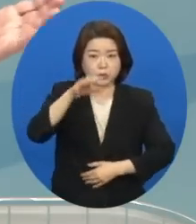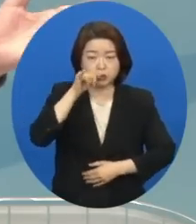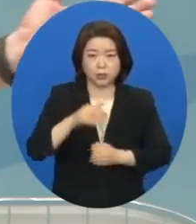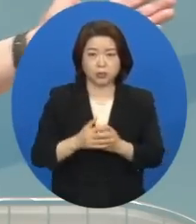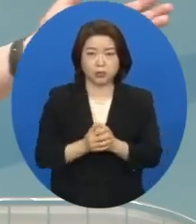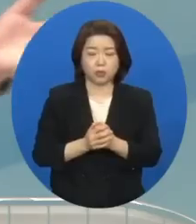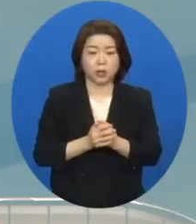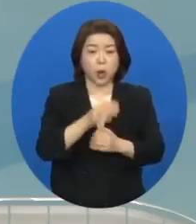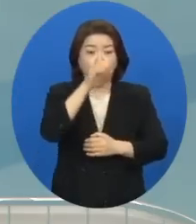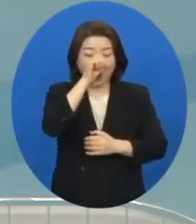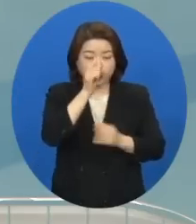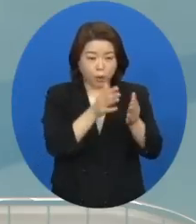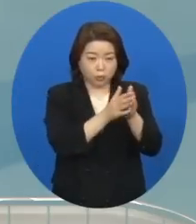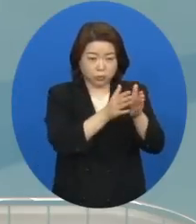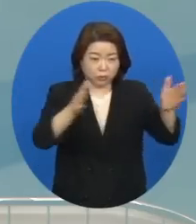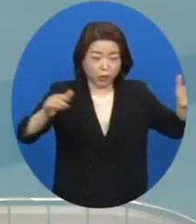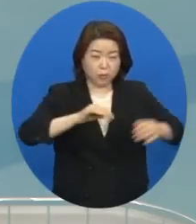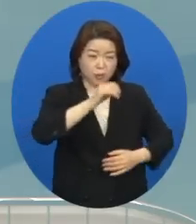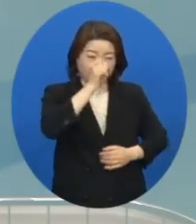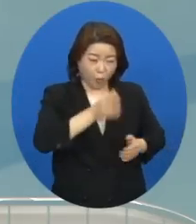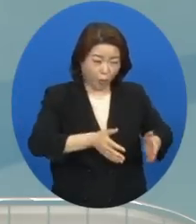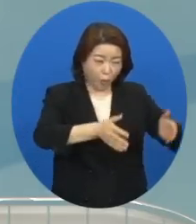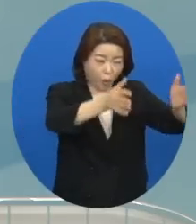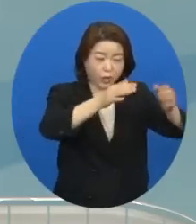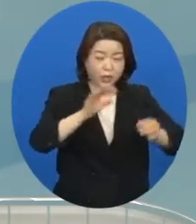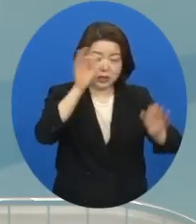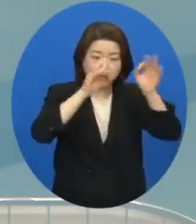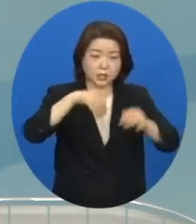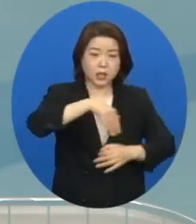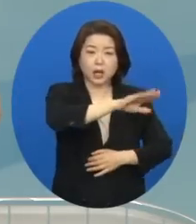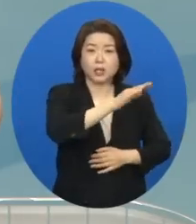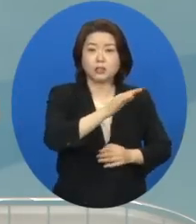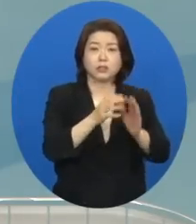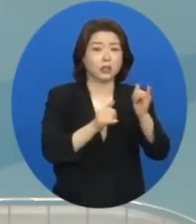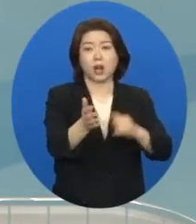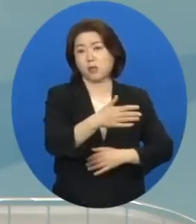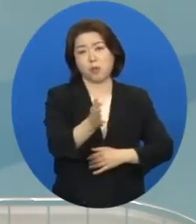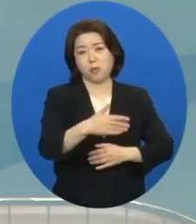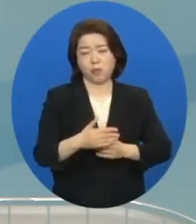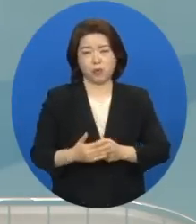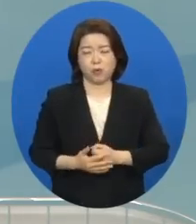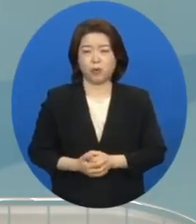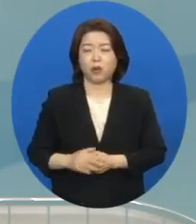길, 넓은 길 찾아갈 사람 누가 있습니까? 우리 눈에